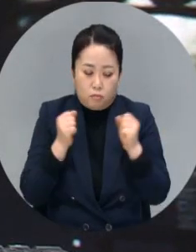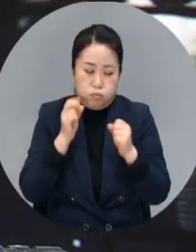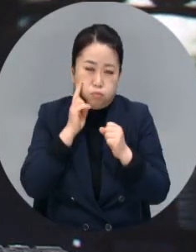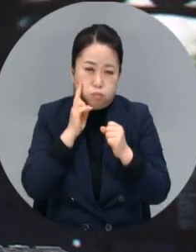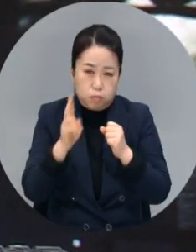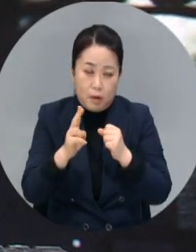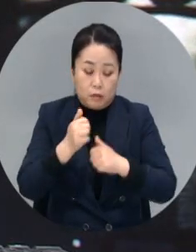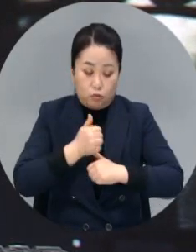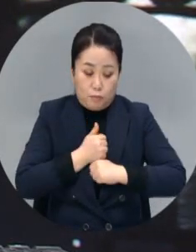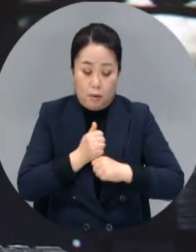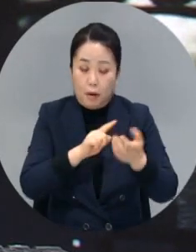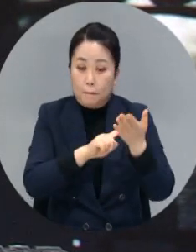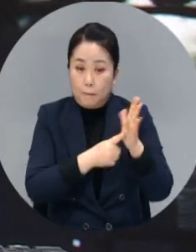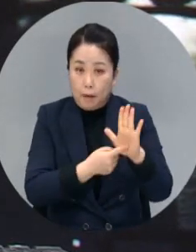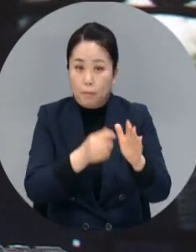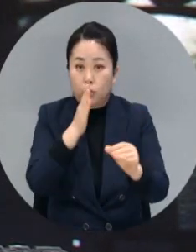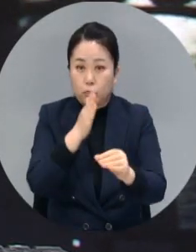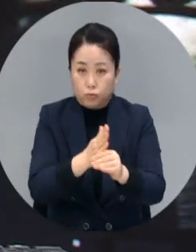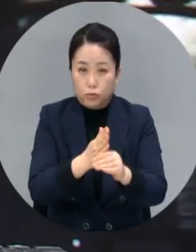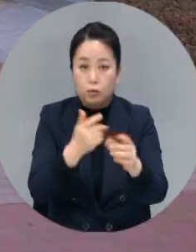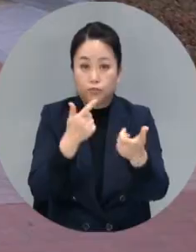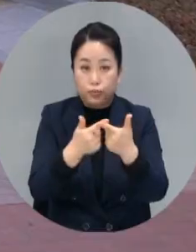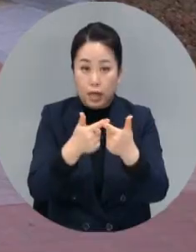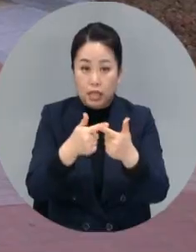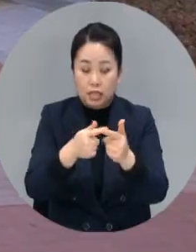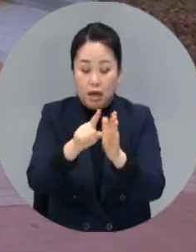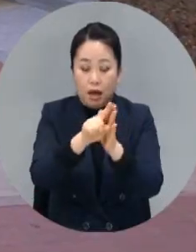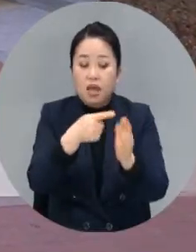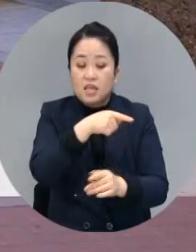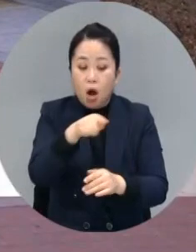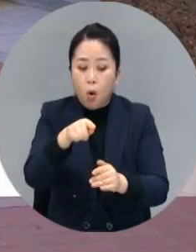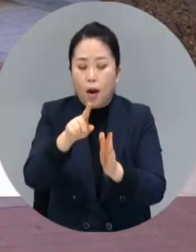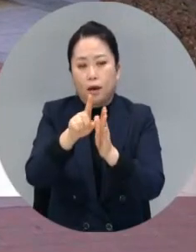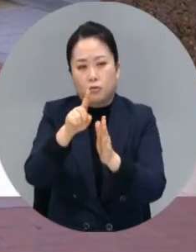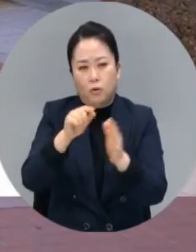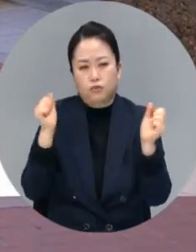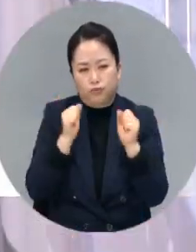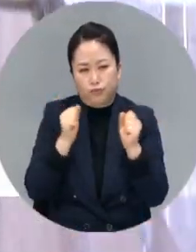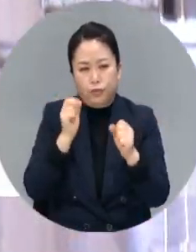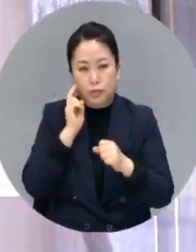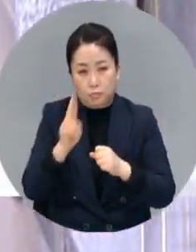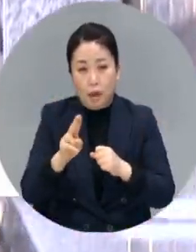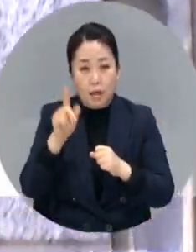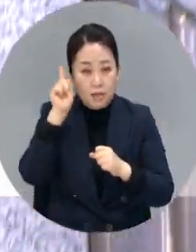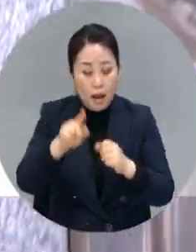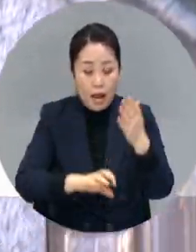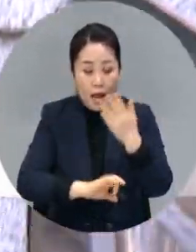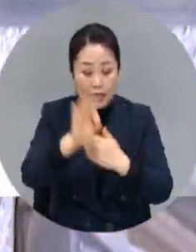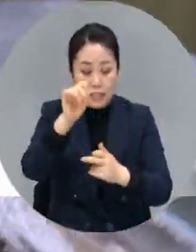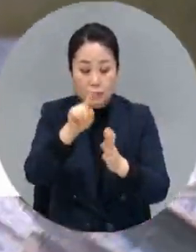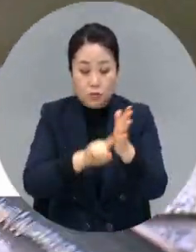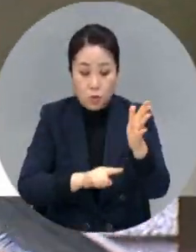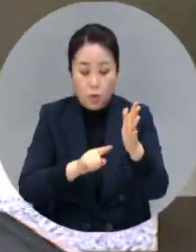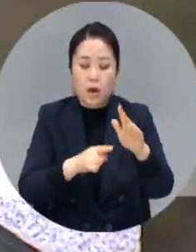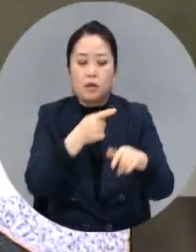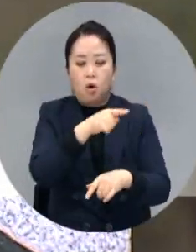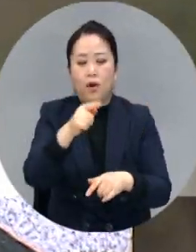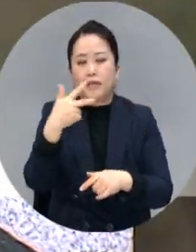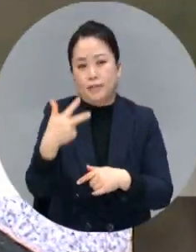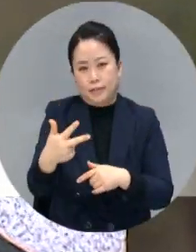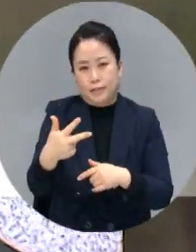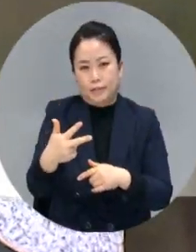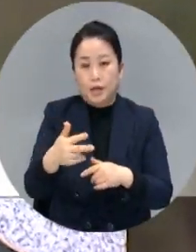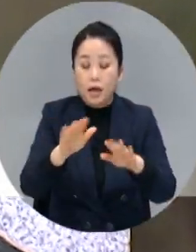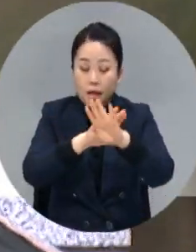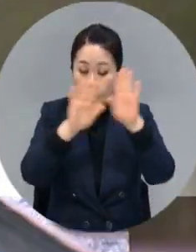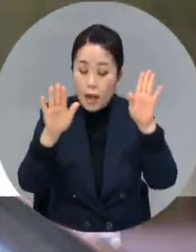한파주의보가 내려진 부산은 영하권의 강추위를 보이겠습니다. 내일 아침 최저기온은 영하 7도까지 떨어지겠고